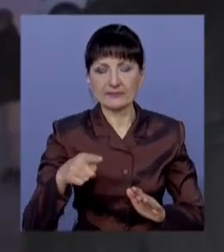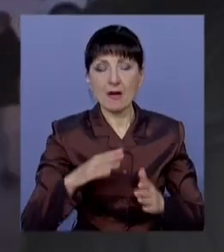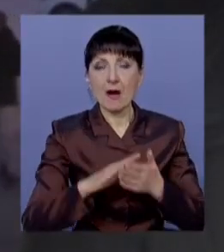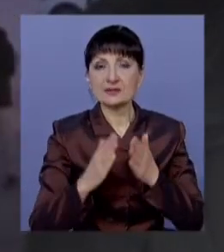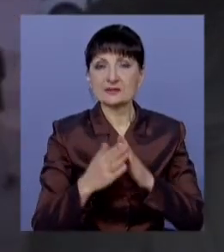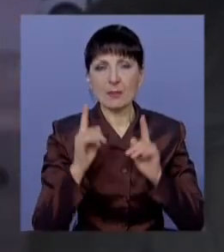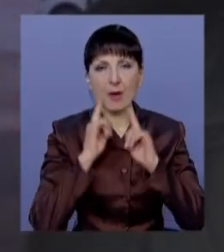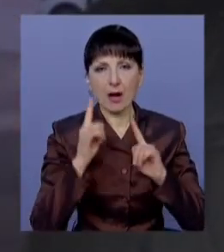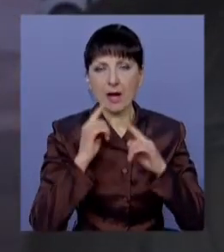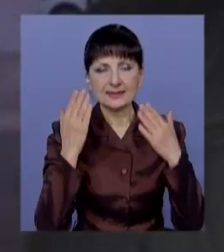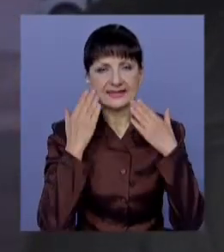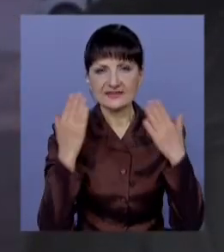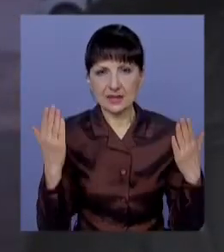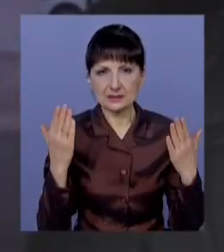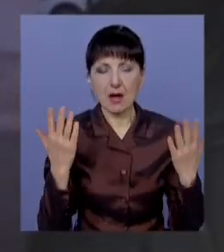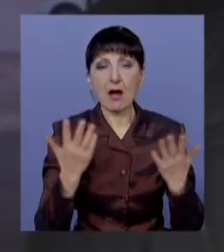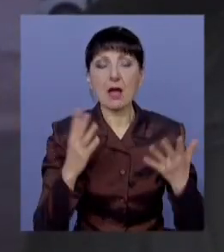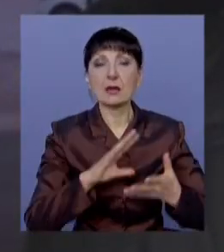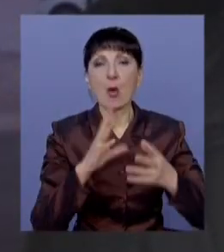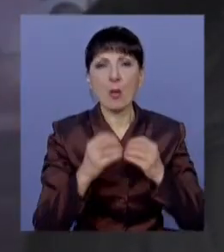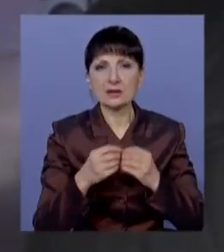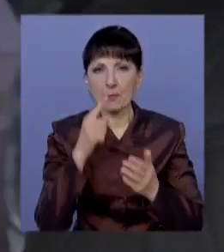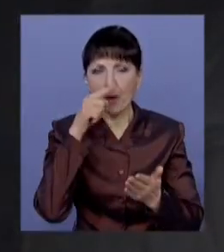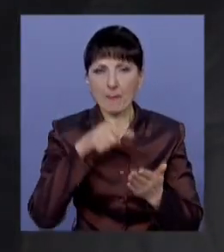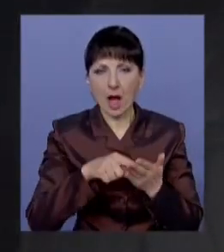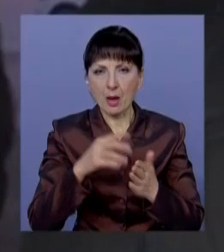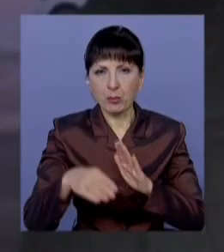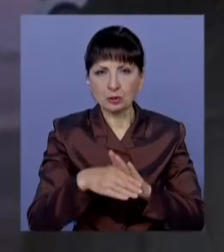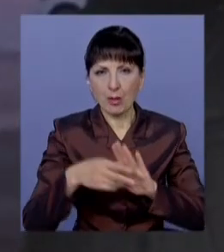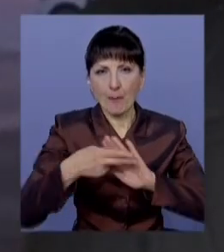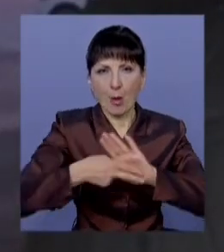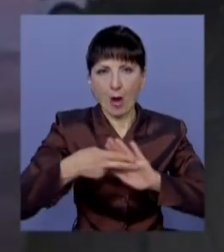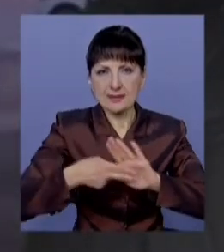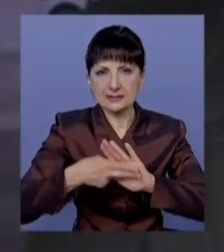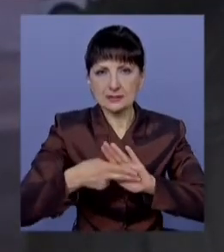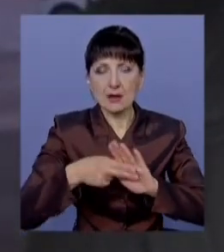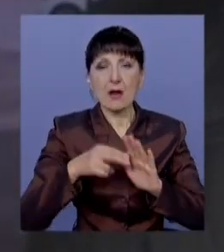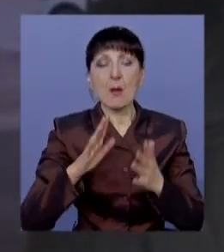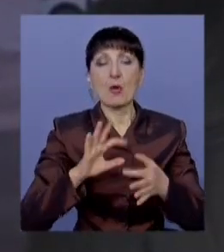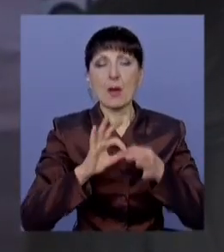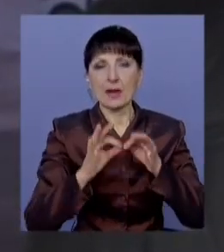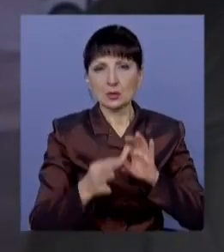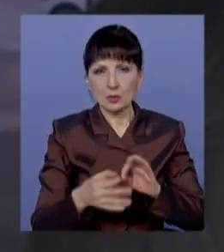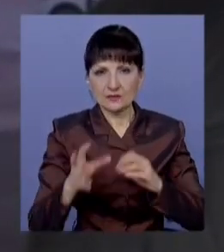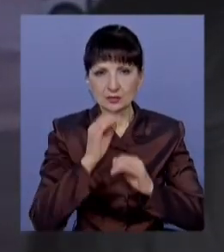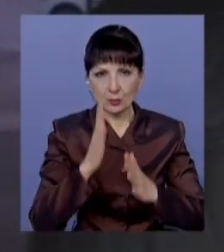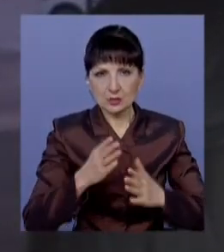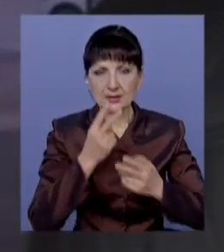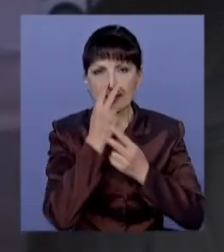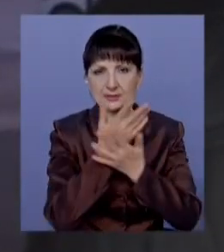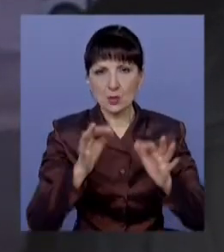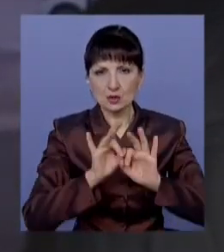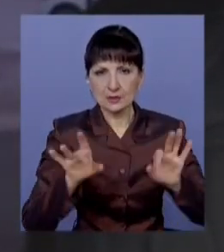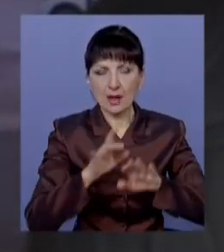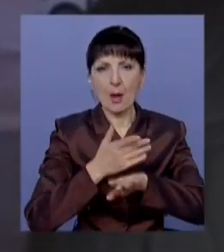Обстоятельства пока неизвестны, пока каким образом они попали под поезд и так далее. Более подробно все это будет изложено